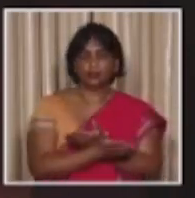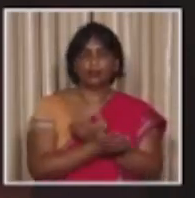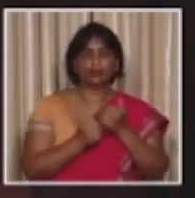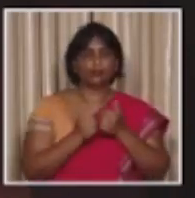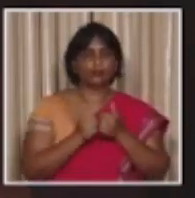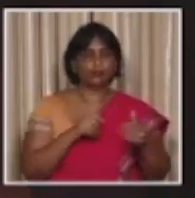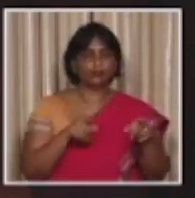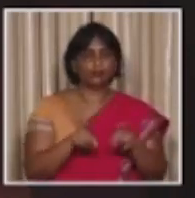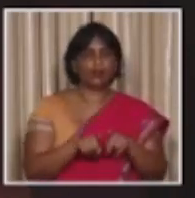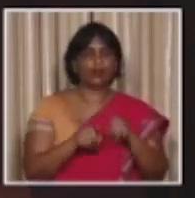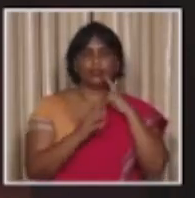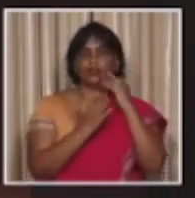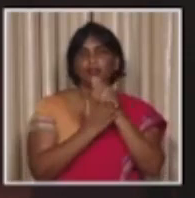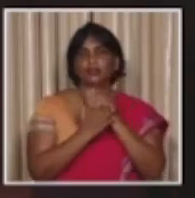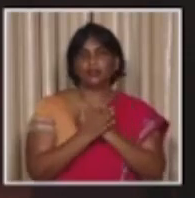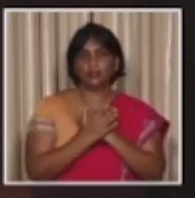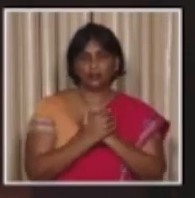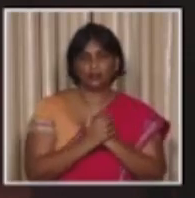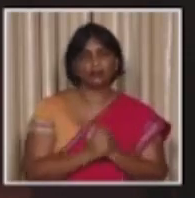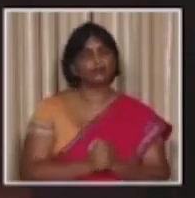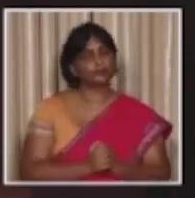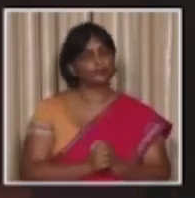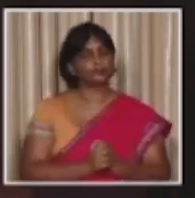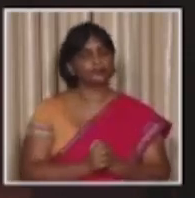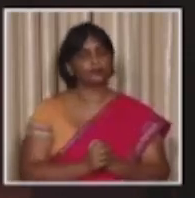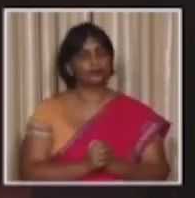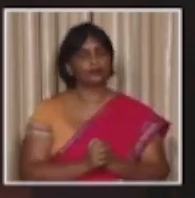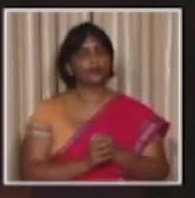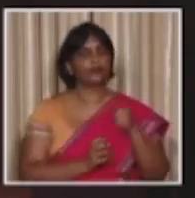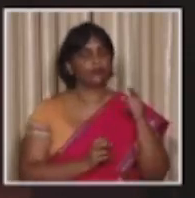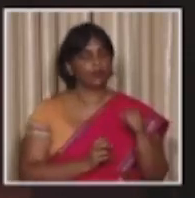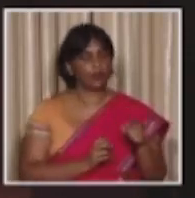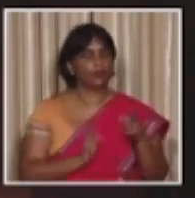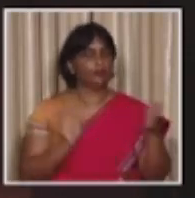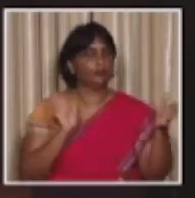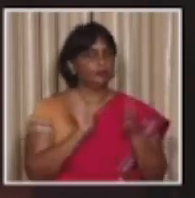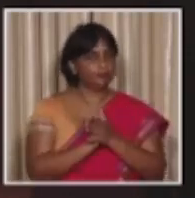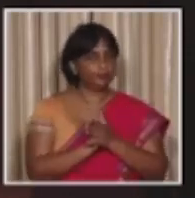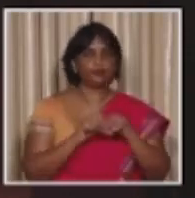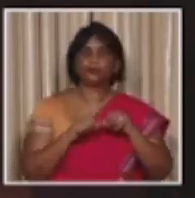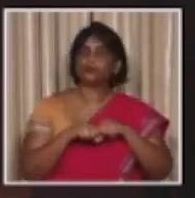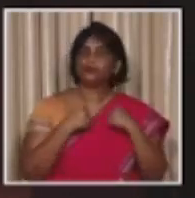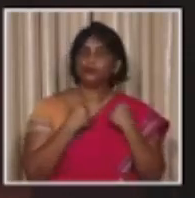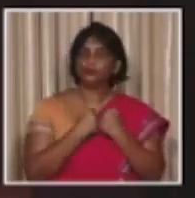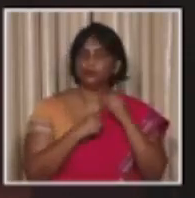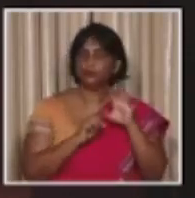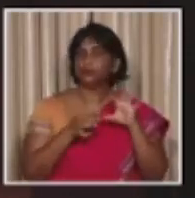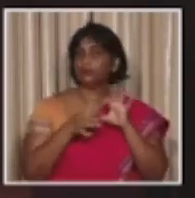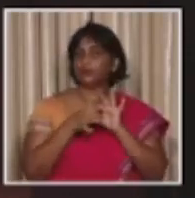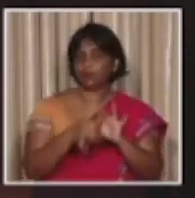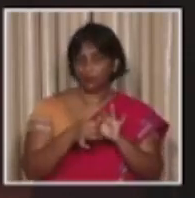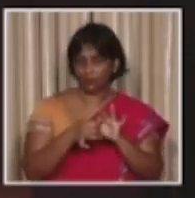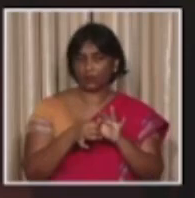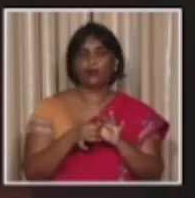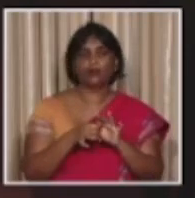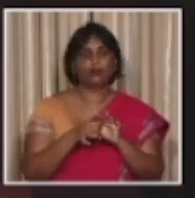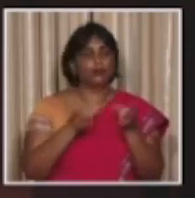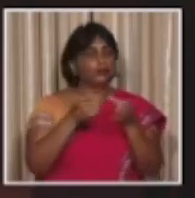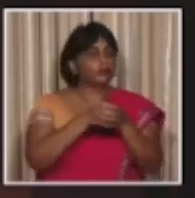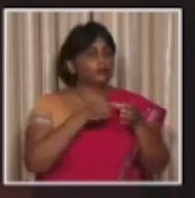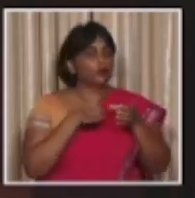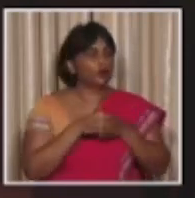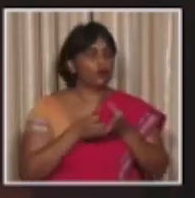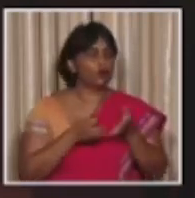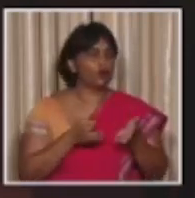කර තිබේද ඒ කවදාද ඒකාබද්ධ ව්‍යාපාර සමාගම සඳහා සම්බන්ධ වූ පාර්ශ්වයන්